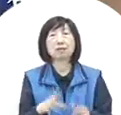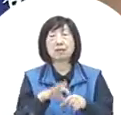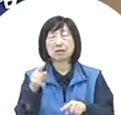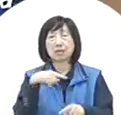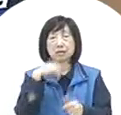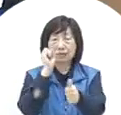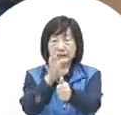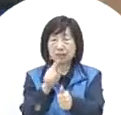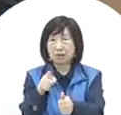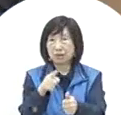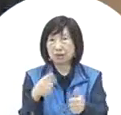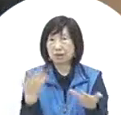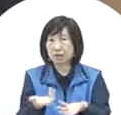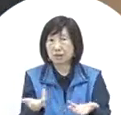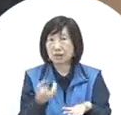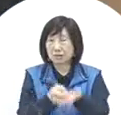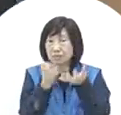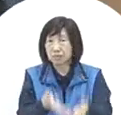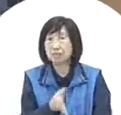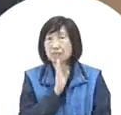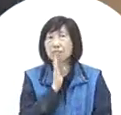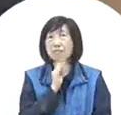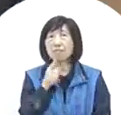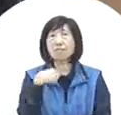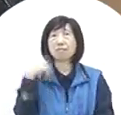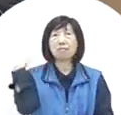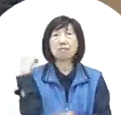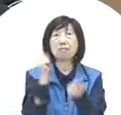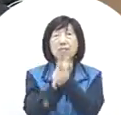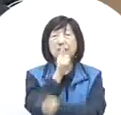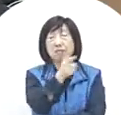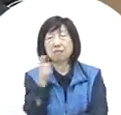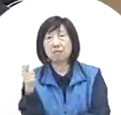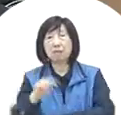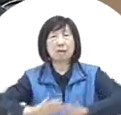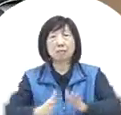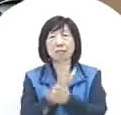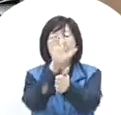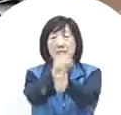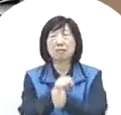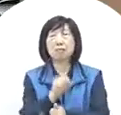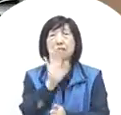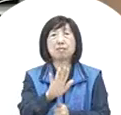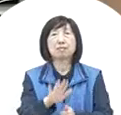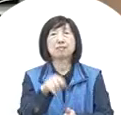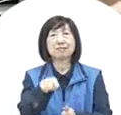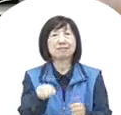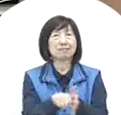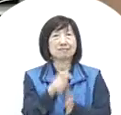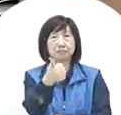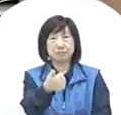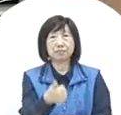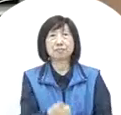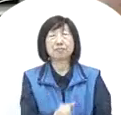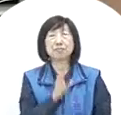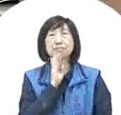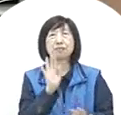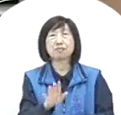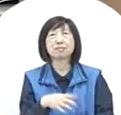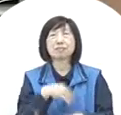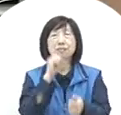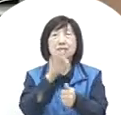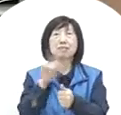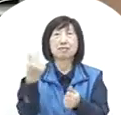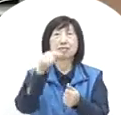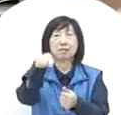市长，你之前对抗枪支，瞬间破案，然后非常的雷厉风行。我今天分享几个案子啊，这个